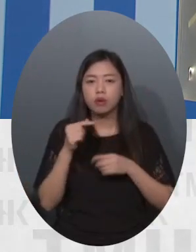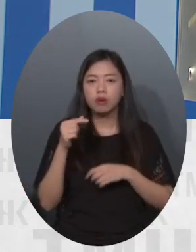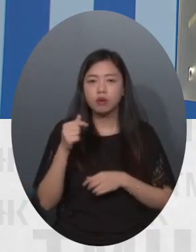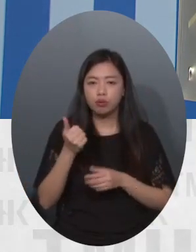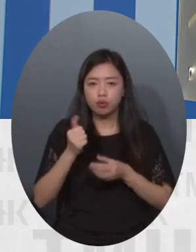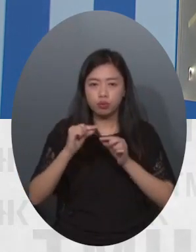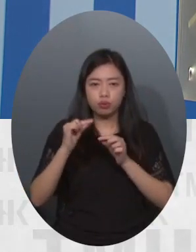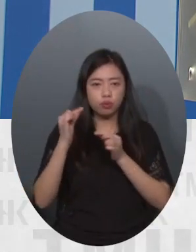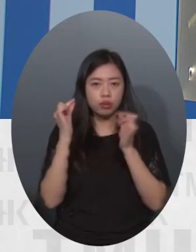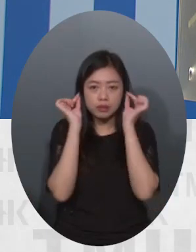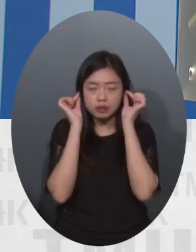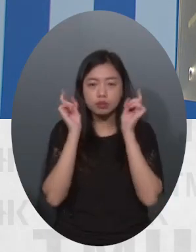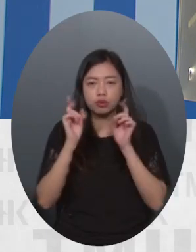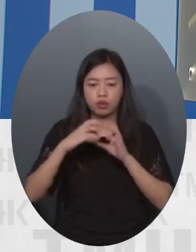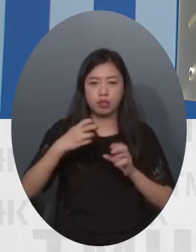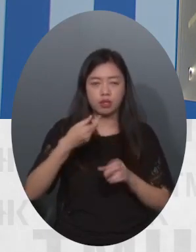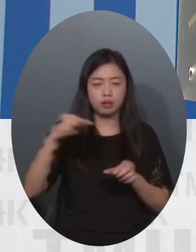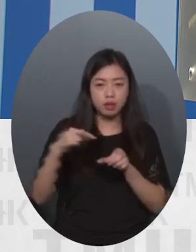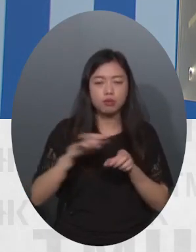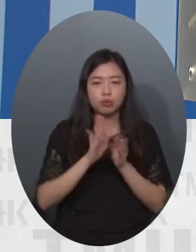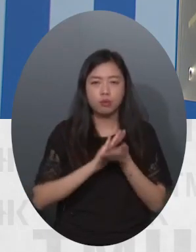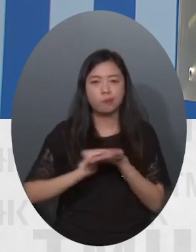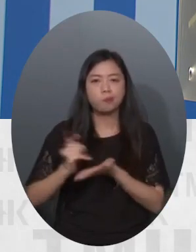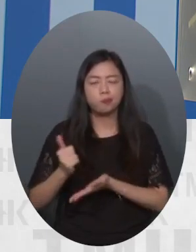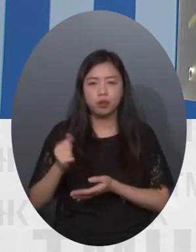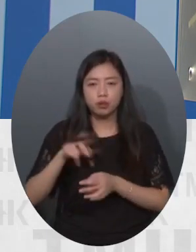場裡面亦都有酒精搓手液給大家使用。